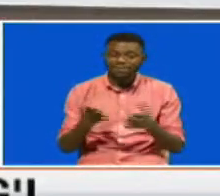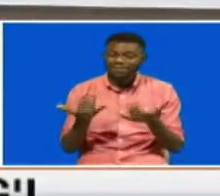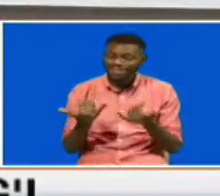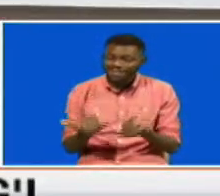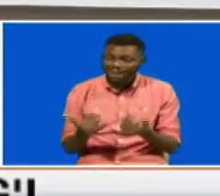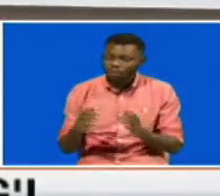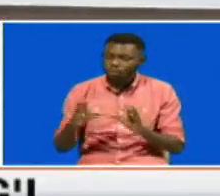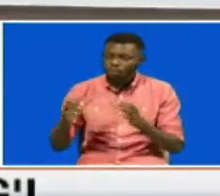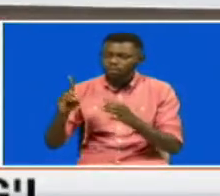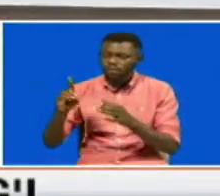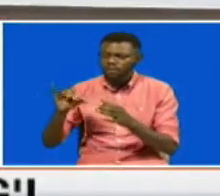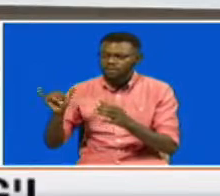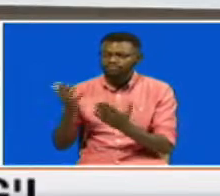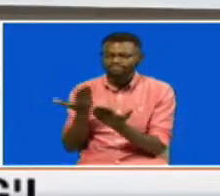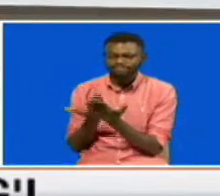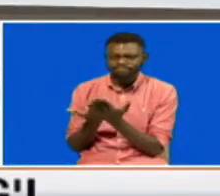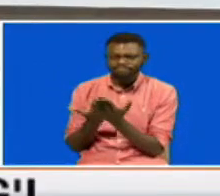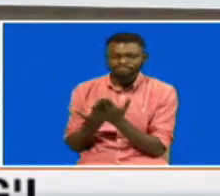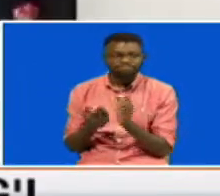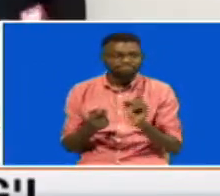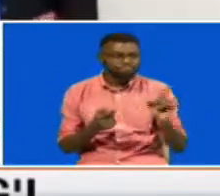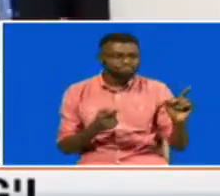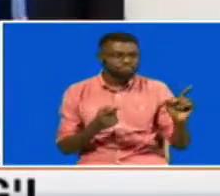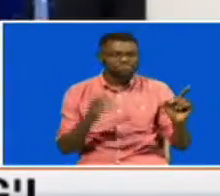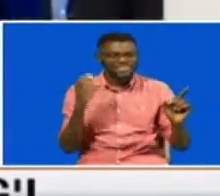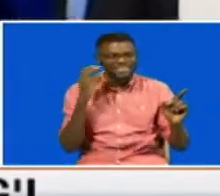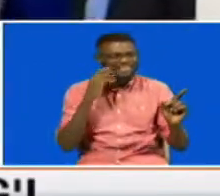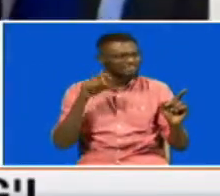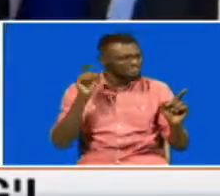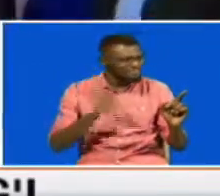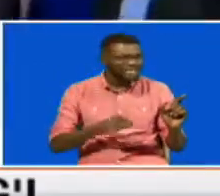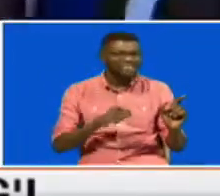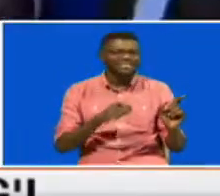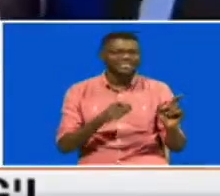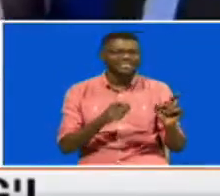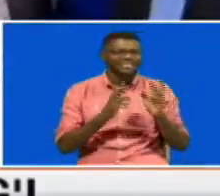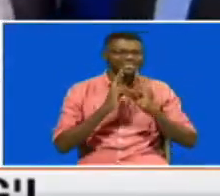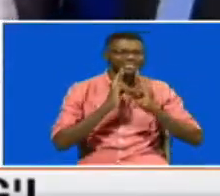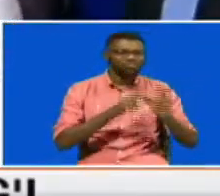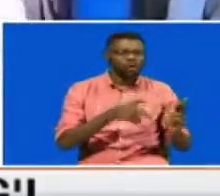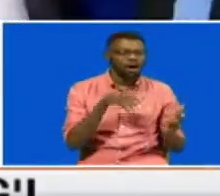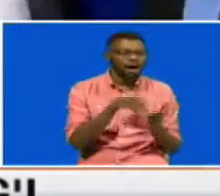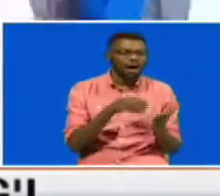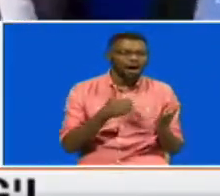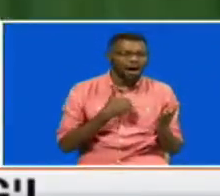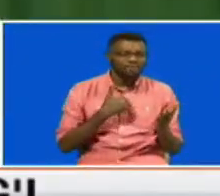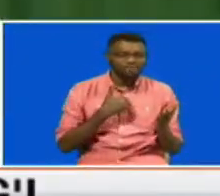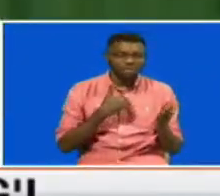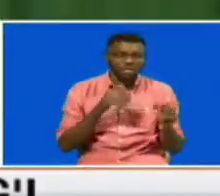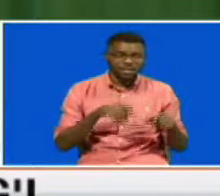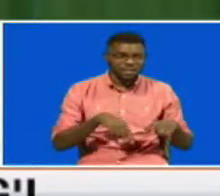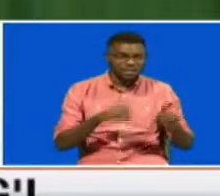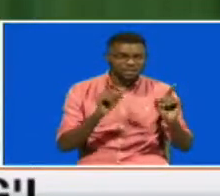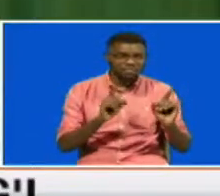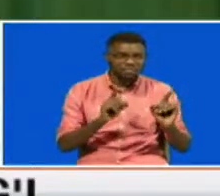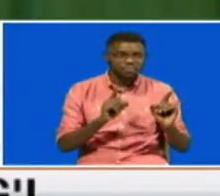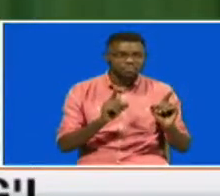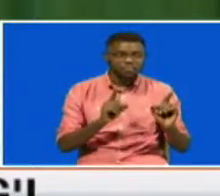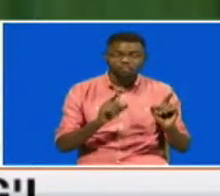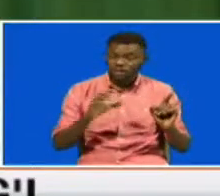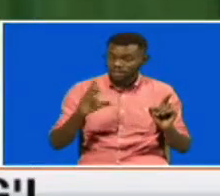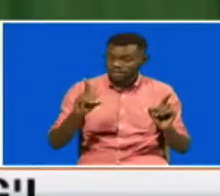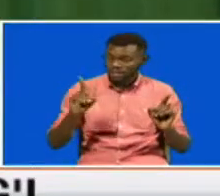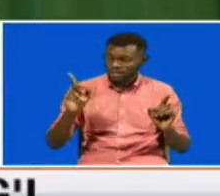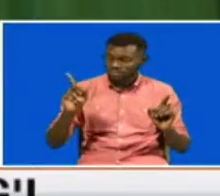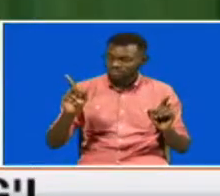sasa inapendekeza Matiang'i ashtakiwe. Akithibitisha kupokea barua kutoka kwa DCI, take charge. Mkurugenzi